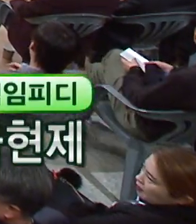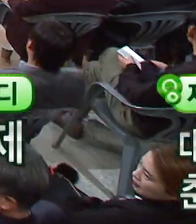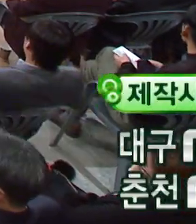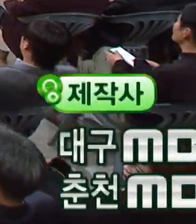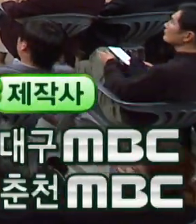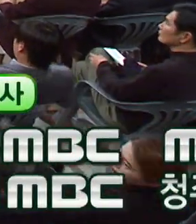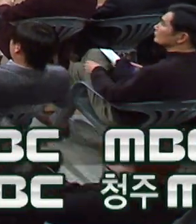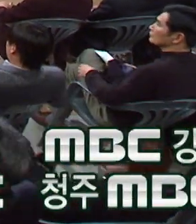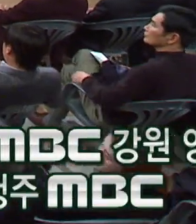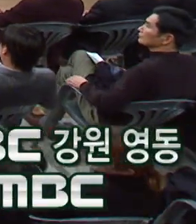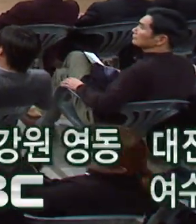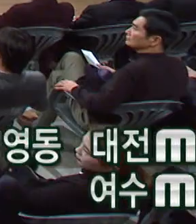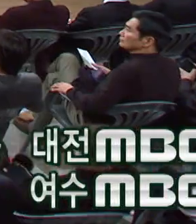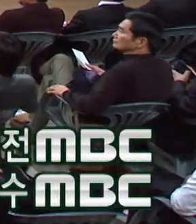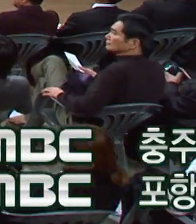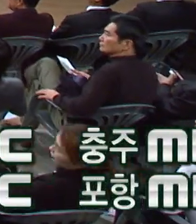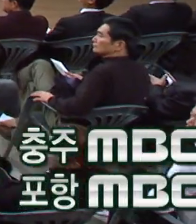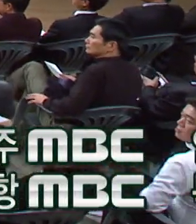으 으